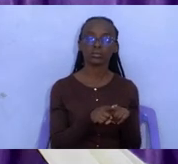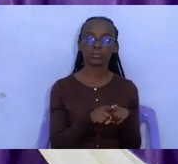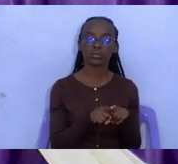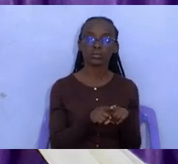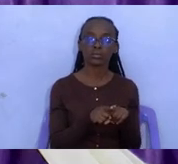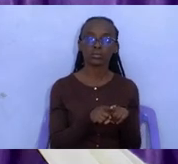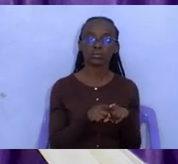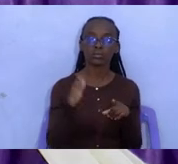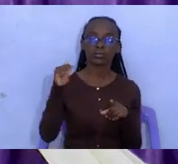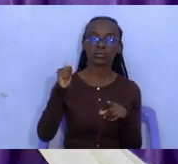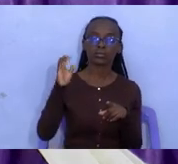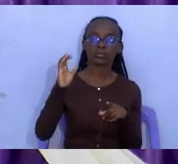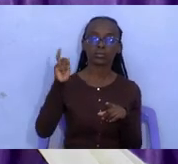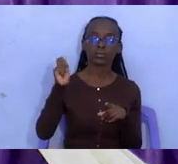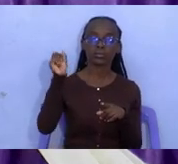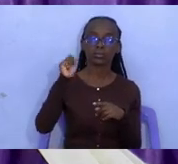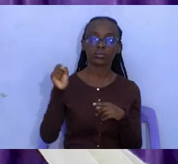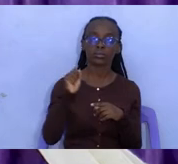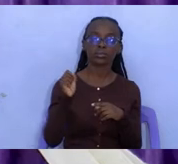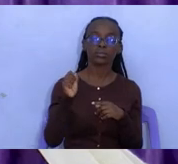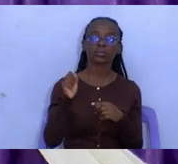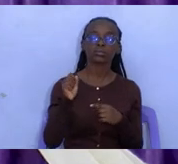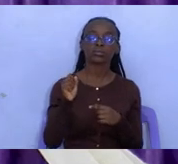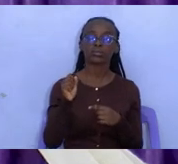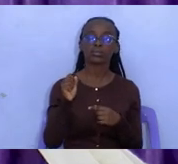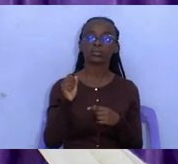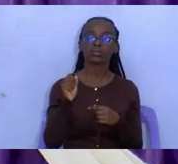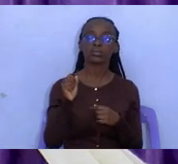kitabu cha Acts of Apostles, ama Matendo ya Mitume,